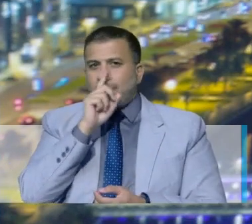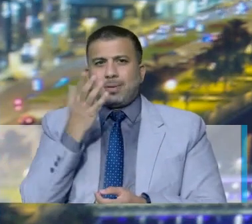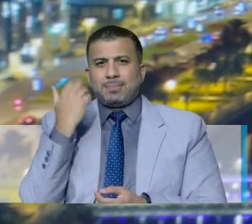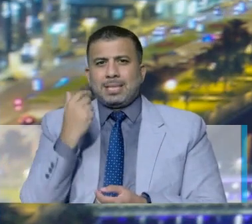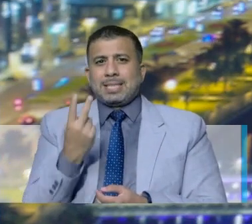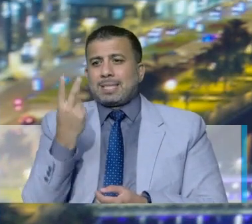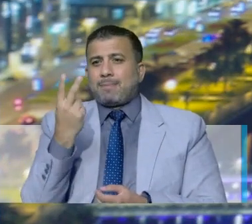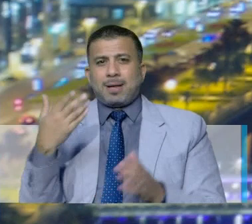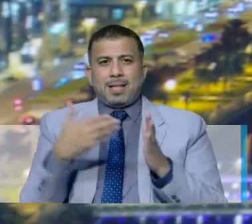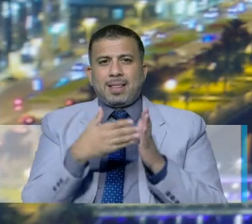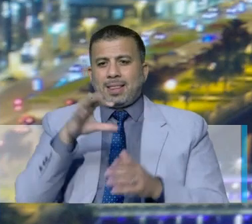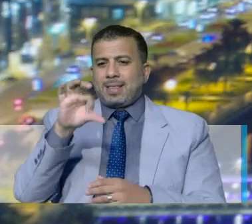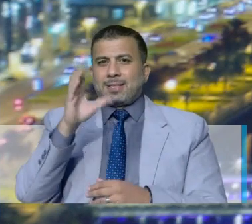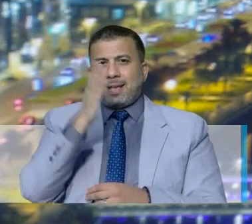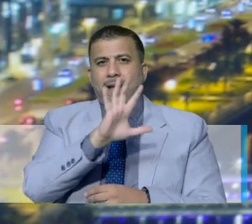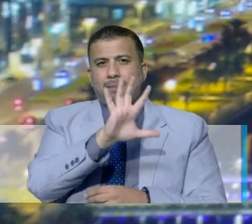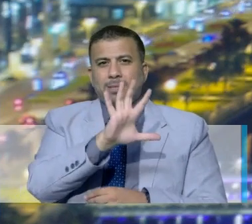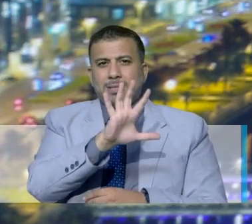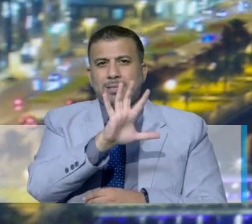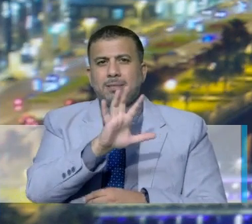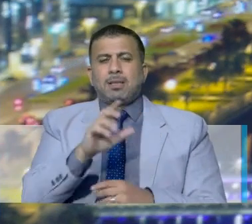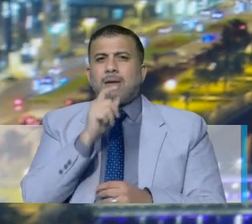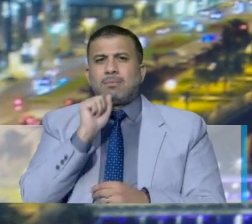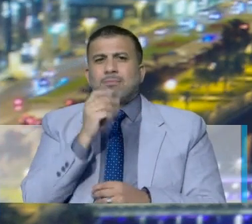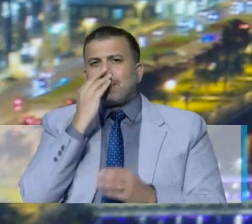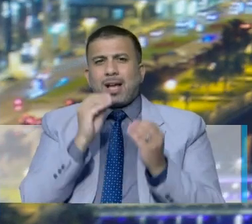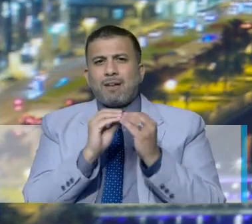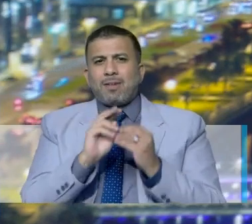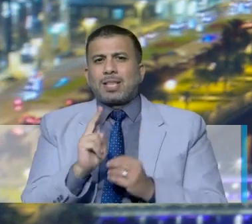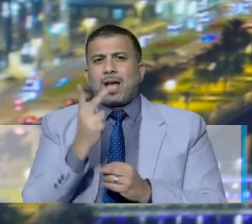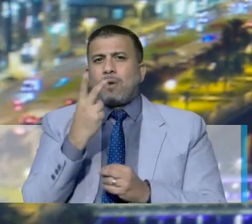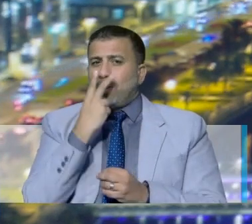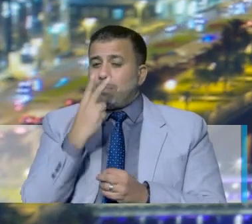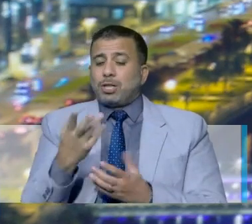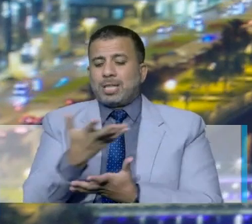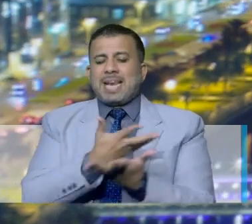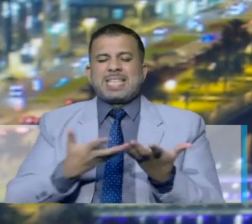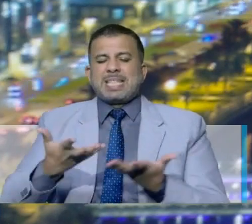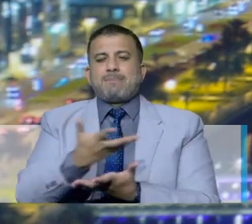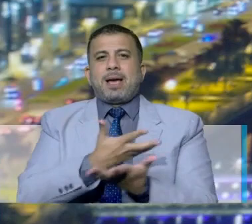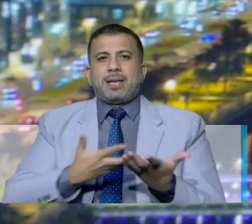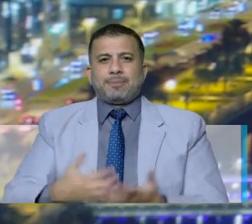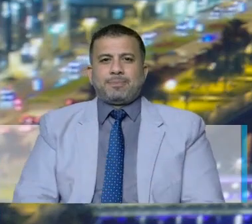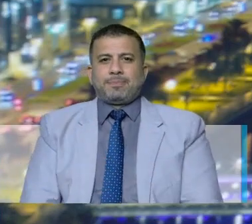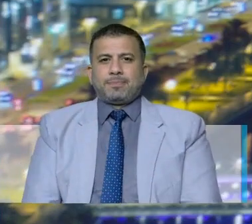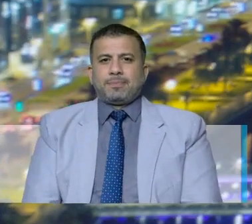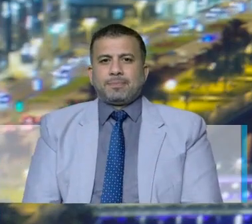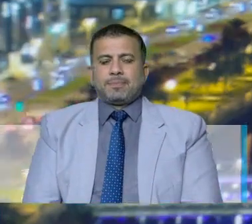الفترة من 7 إلى 9 مايو الجاري تحت شعار التكيف مع تحول المشهد